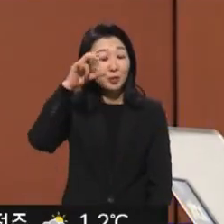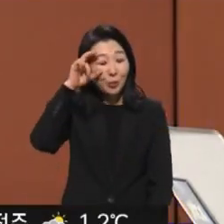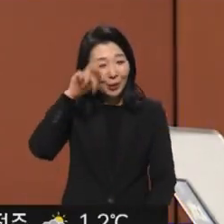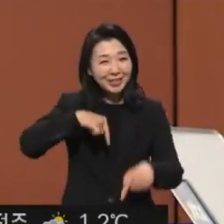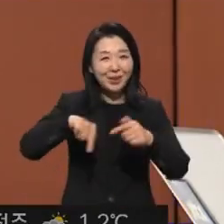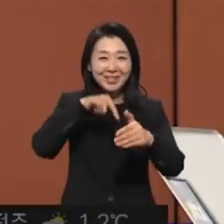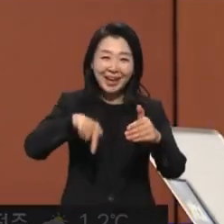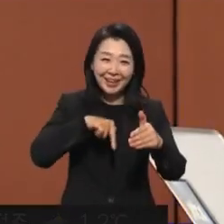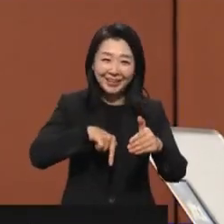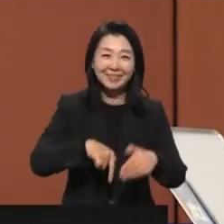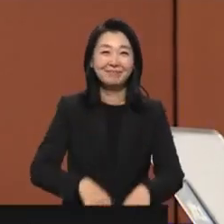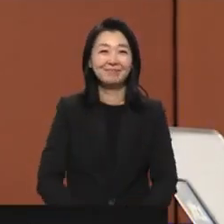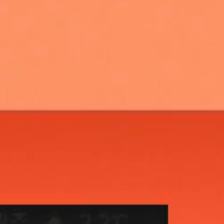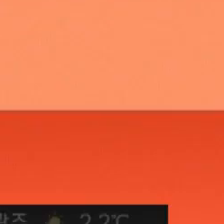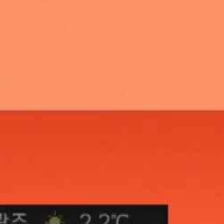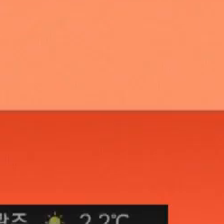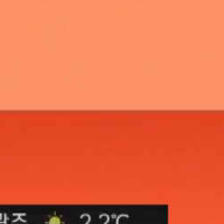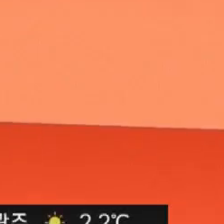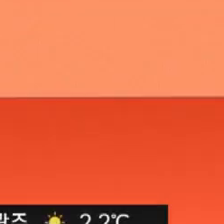정치 인사이드로 가겠습니다.